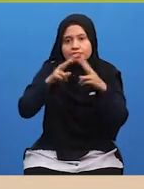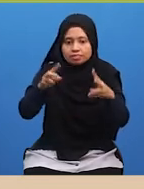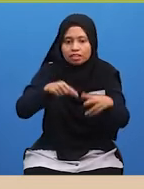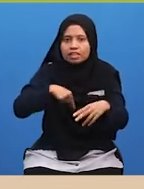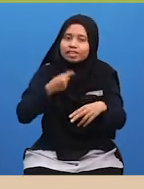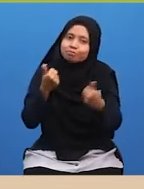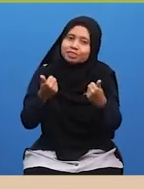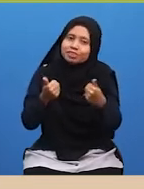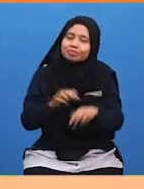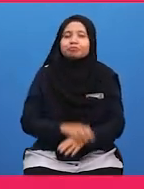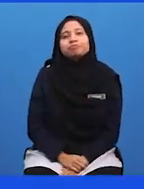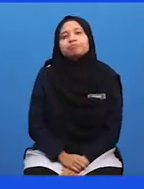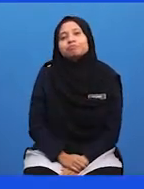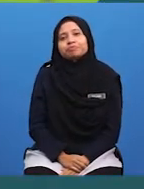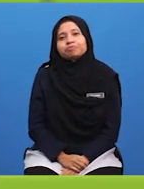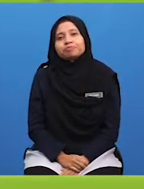gembira.